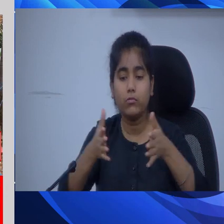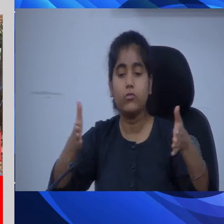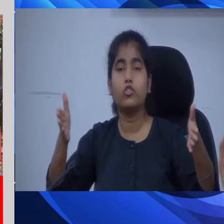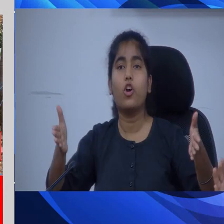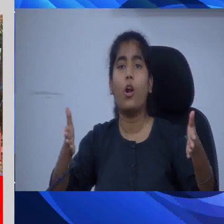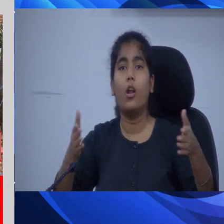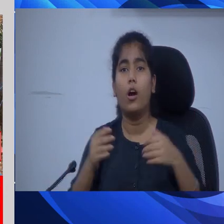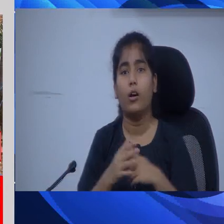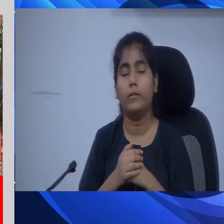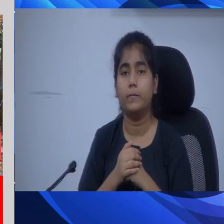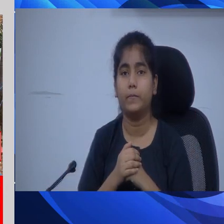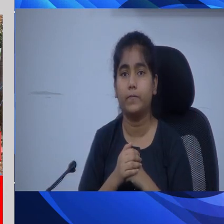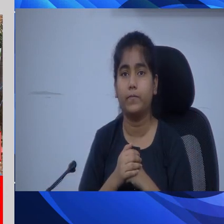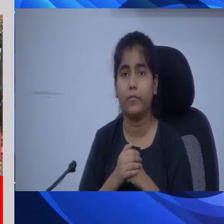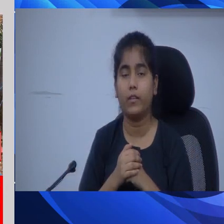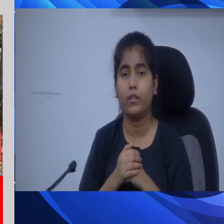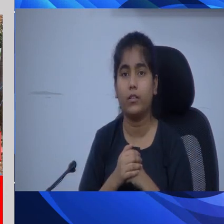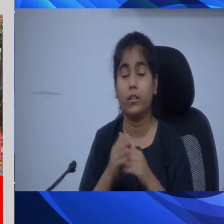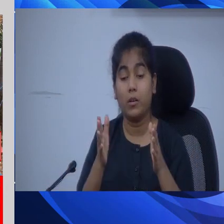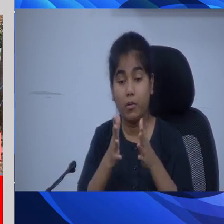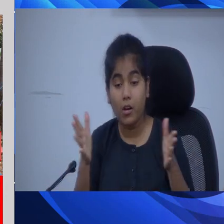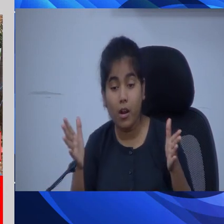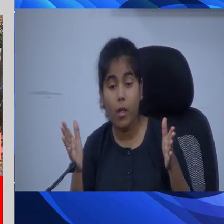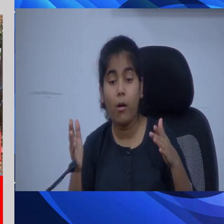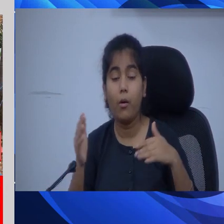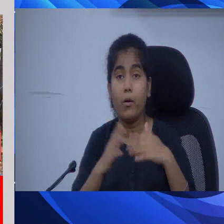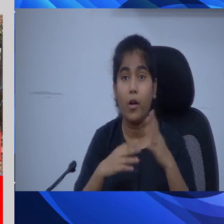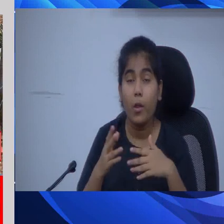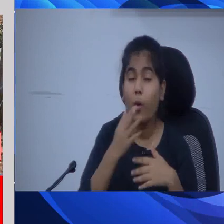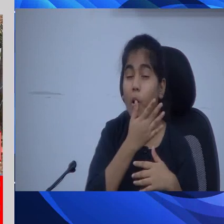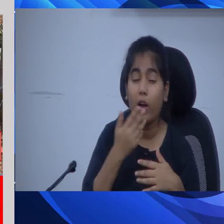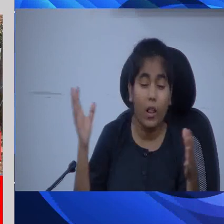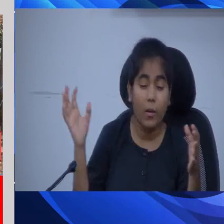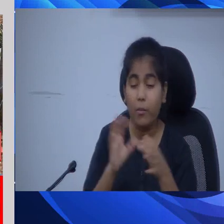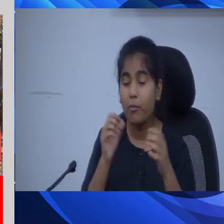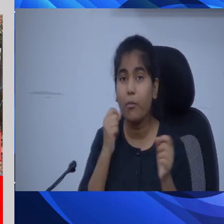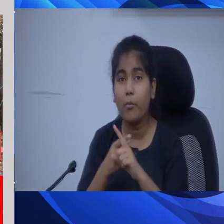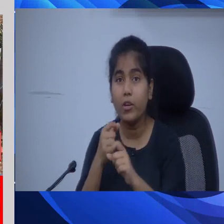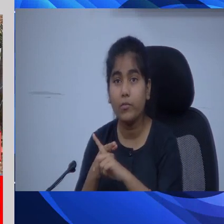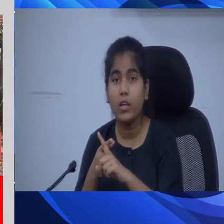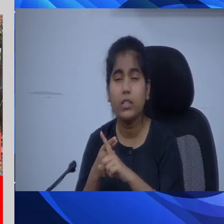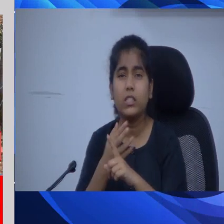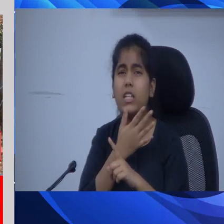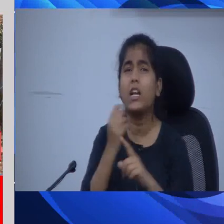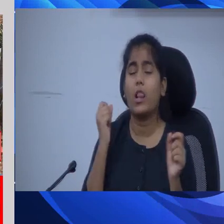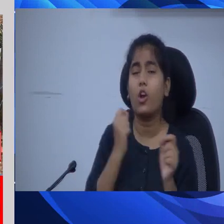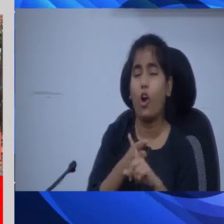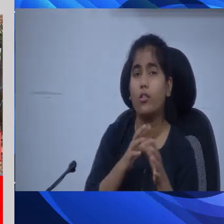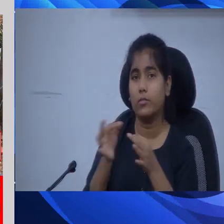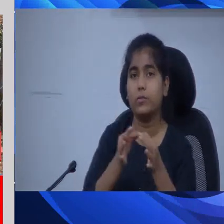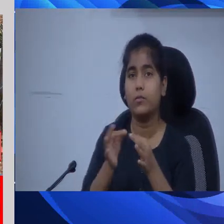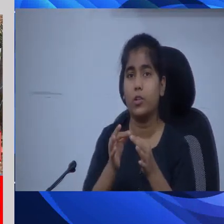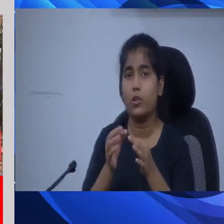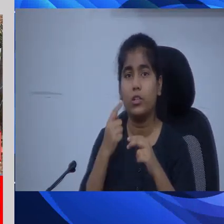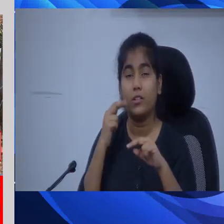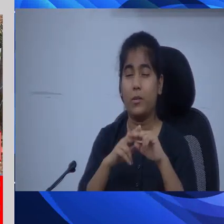इतना चौड़ा होना चाहिए, इतना वेल लिट होना चाहिए, इतना कलर कॉन्ट्रास्टेड में होना चाहिए। ये कलर कॉन्ट्रास्ट भी मैं एक बार ही समझा दूँ,